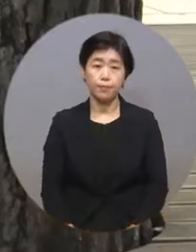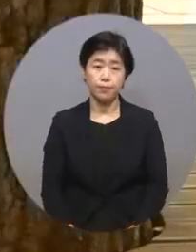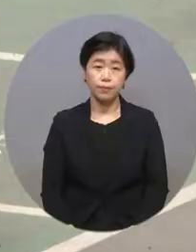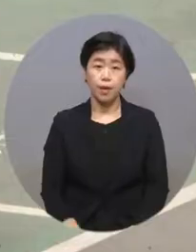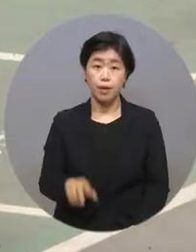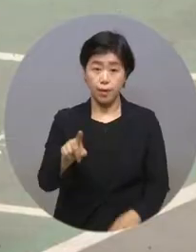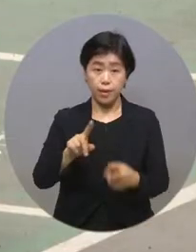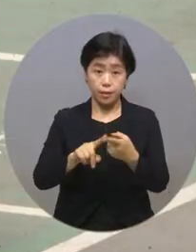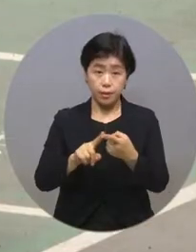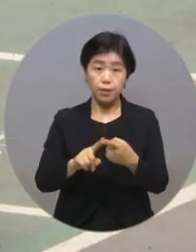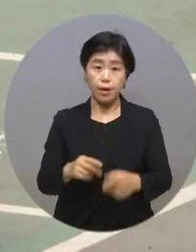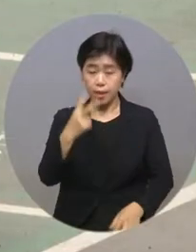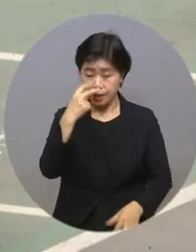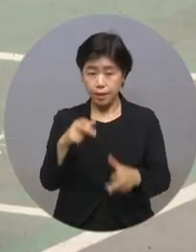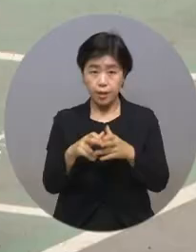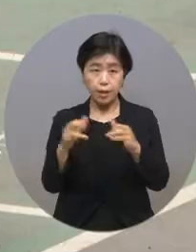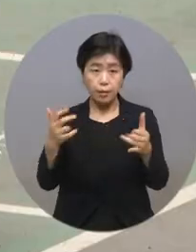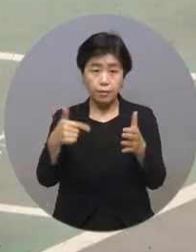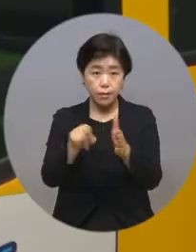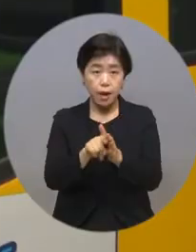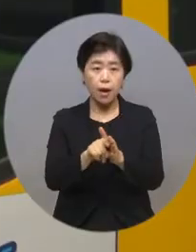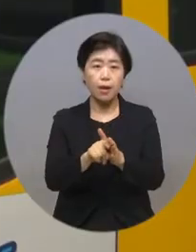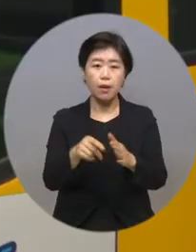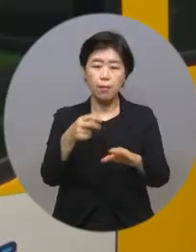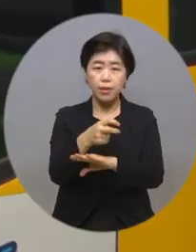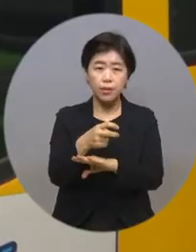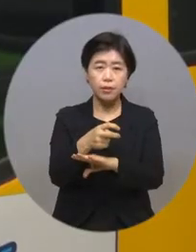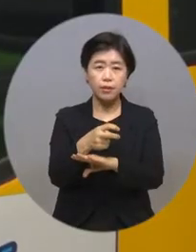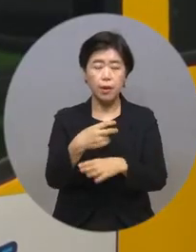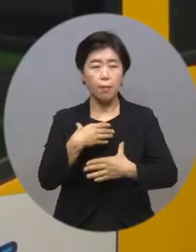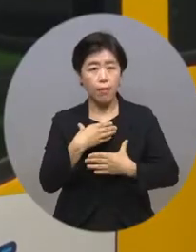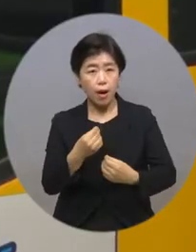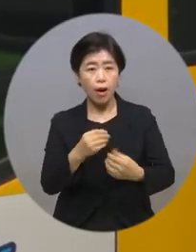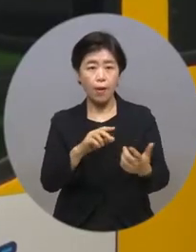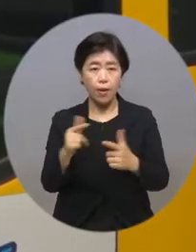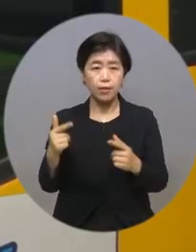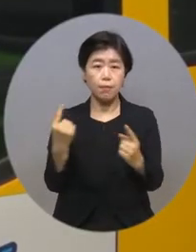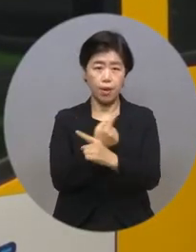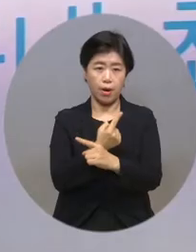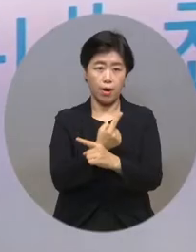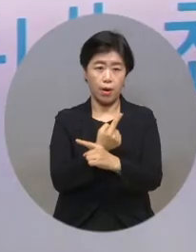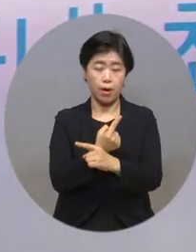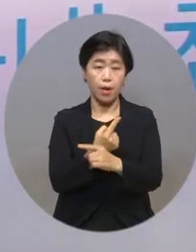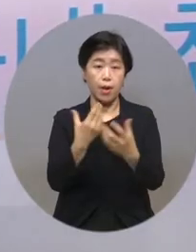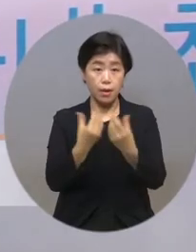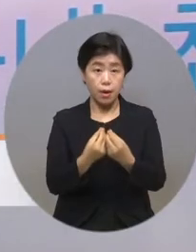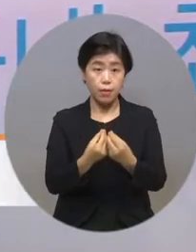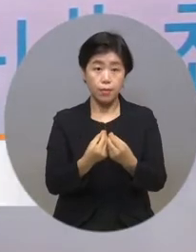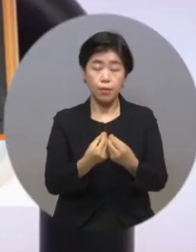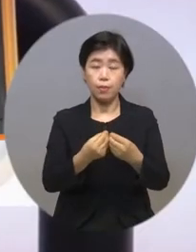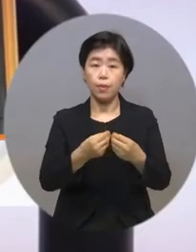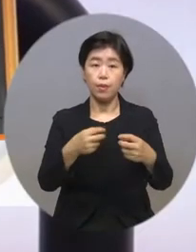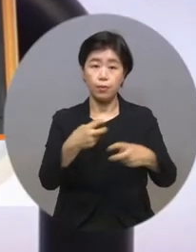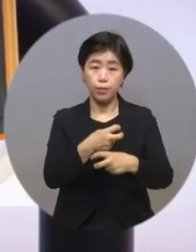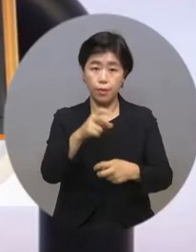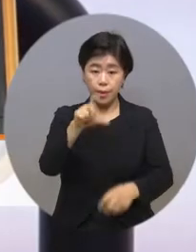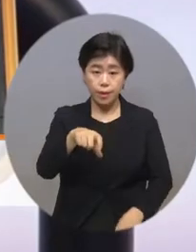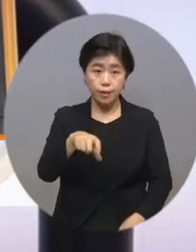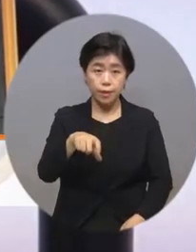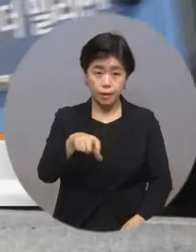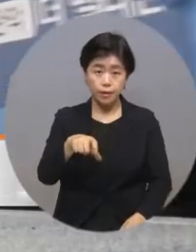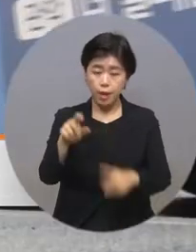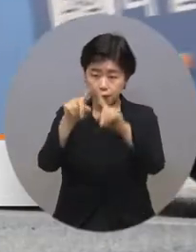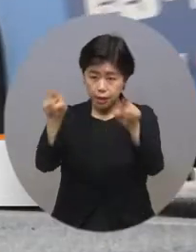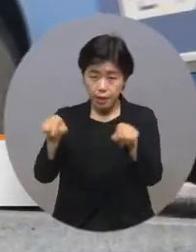경기연구원은 시각장애인을 위한 버스 이용 편의 개선 방안을 제시했습니다. 단기적으로는 교통카드 단말기 위치 표준화를